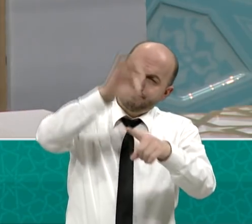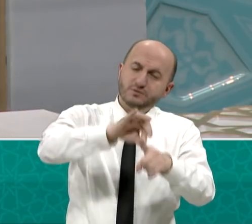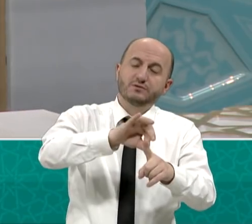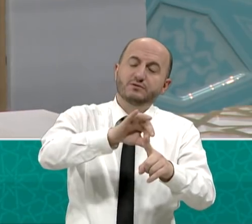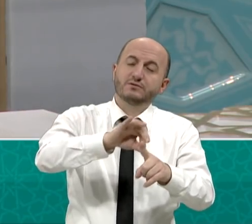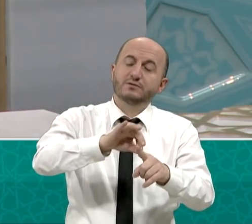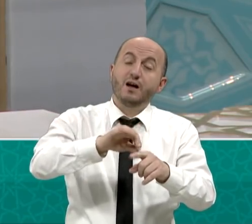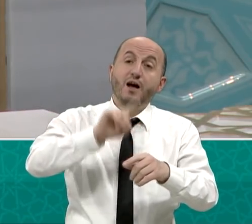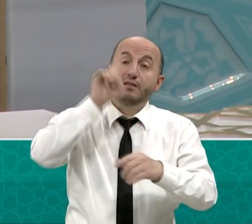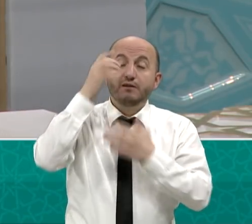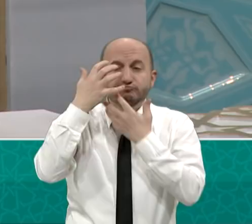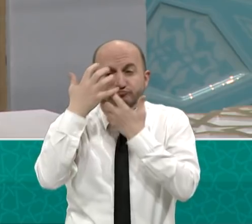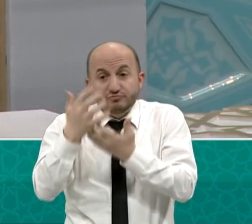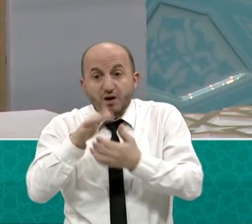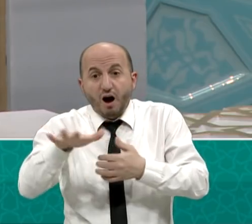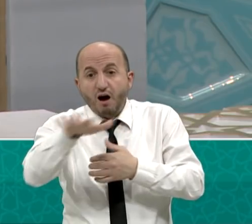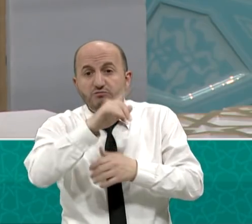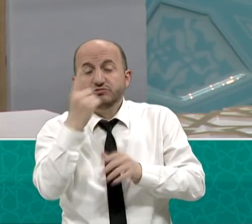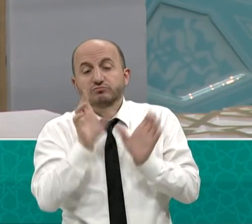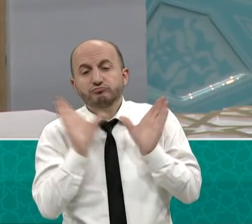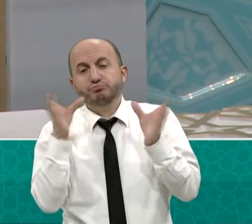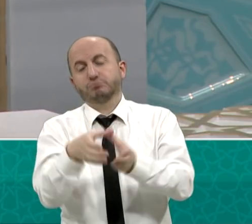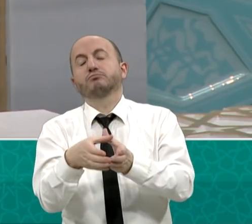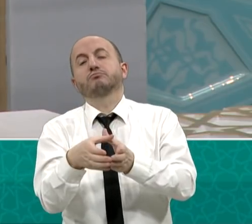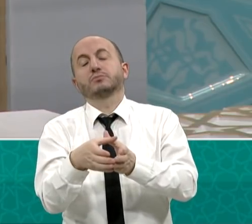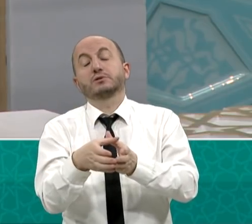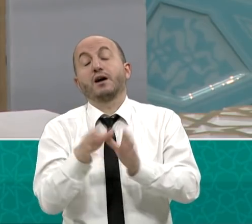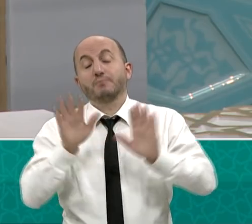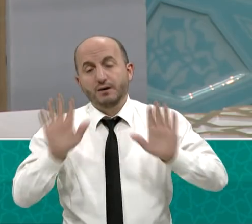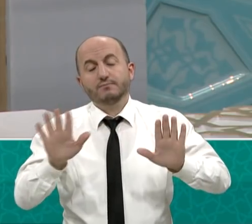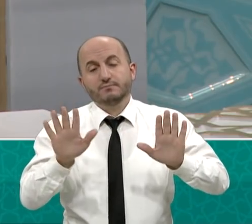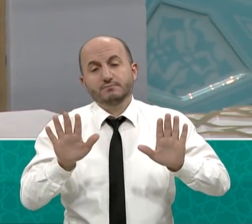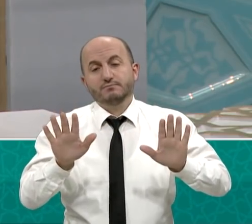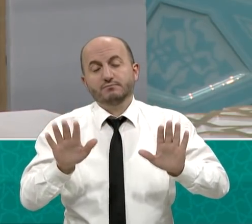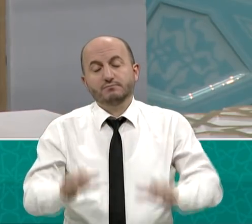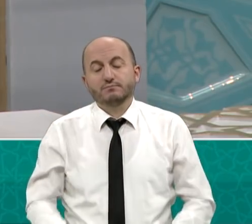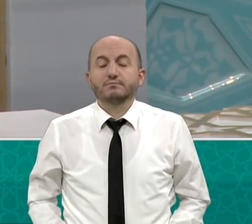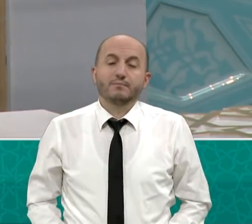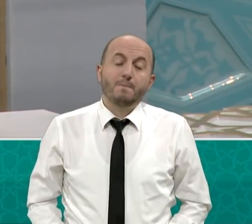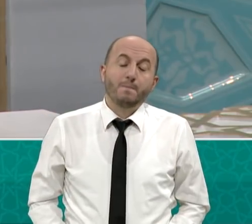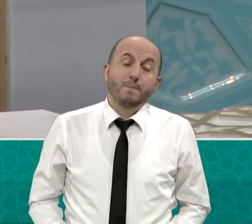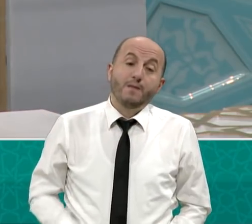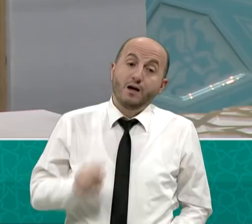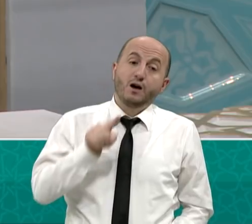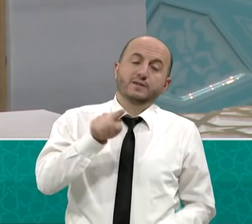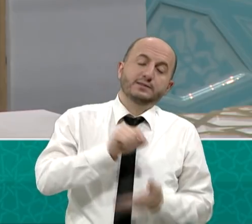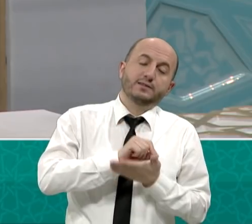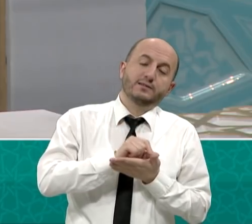şey. Rahmetim her şeyi kuşatmıştır buyurur. Ama der feşe ektubaha onu yazacağım.